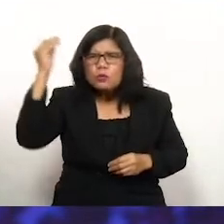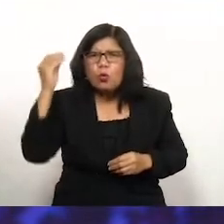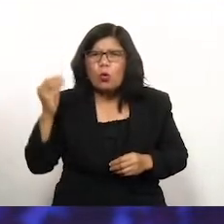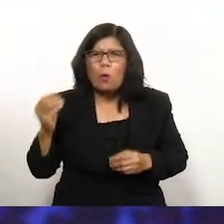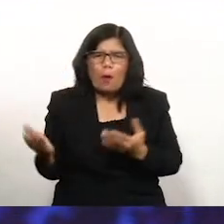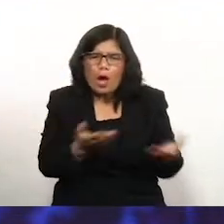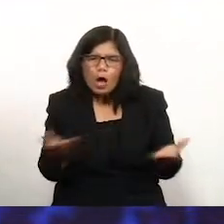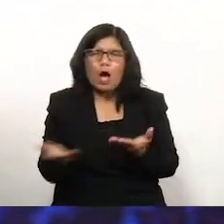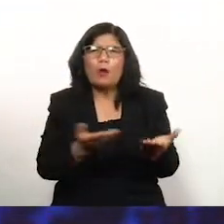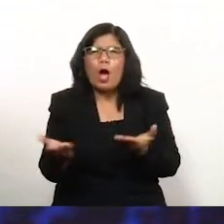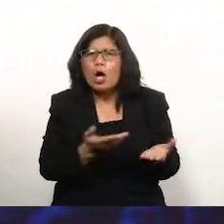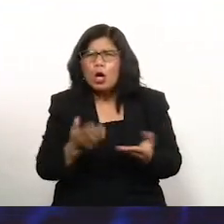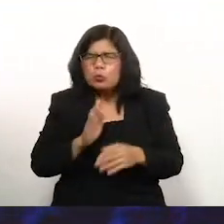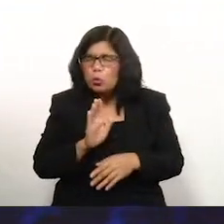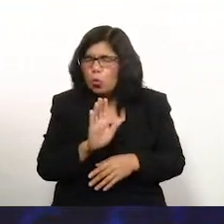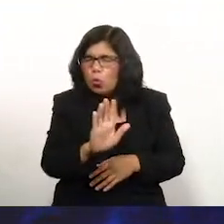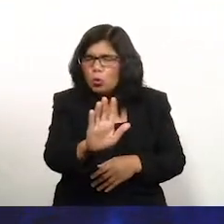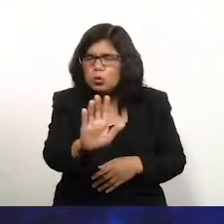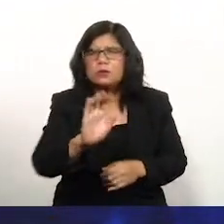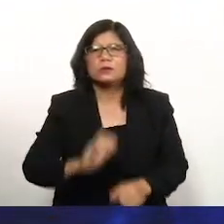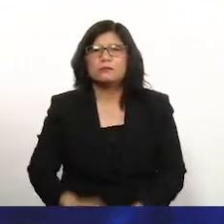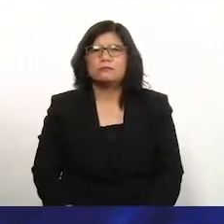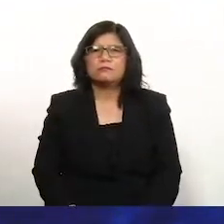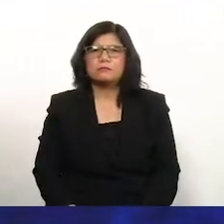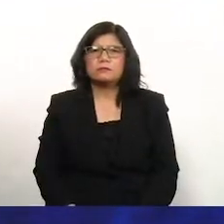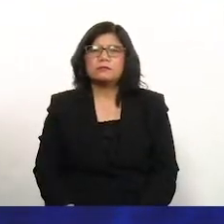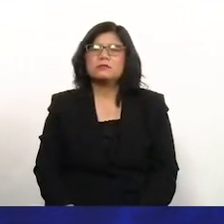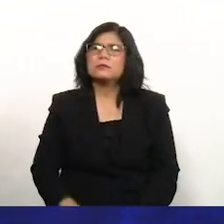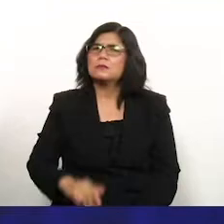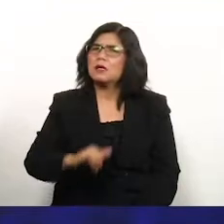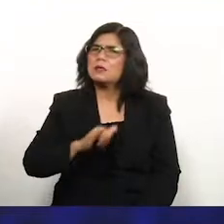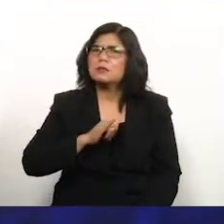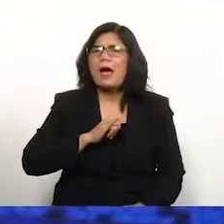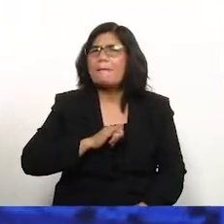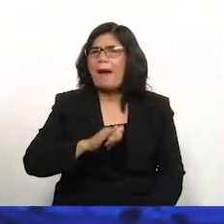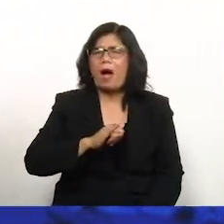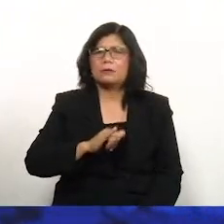untuk menyapu untuk mengatur diri kita sendiri yang sama